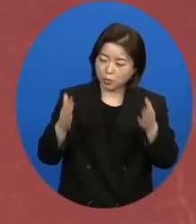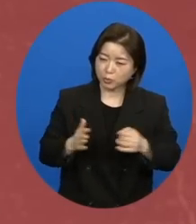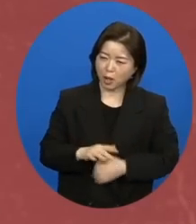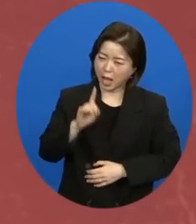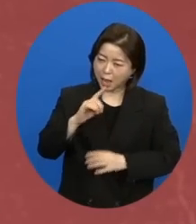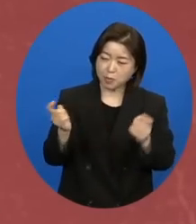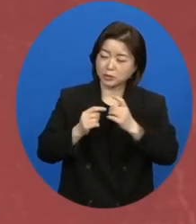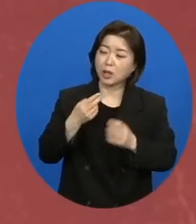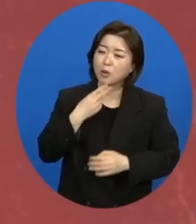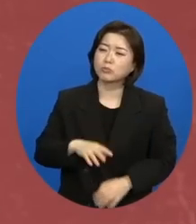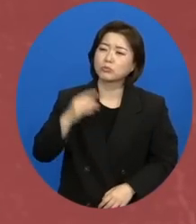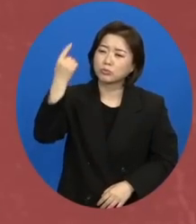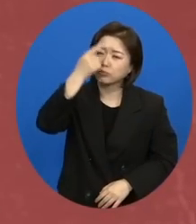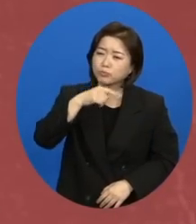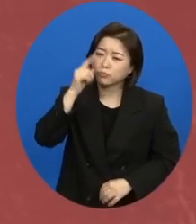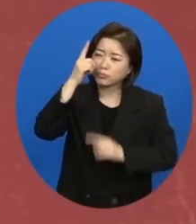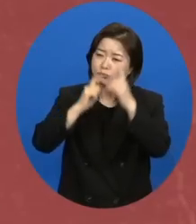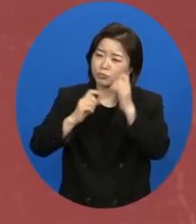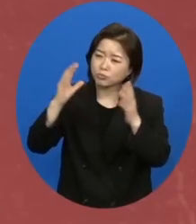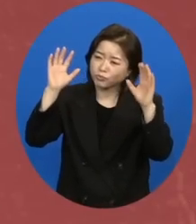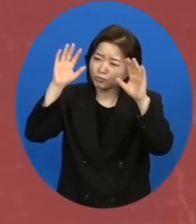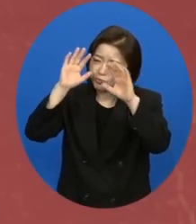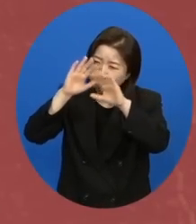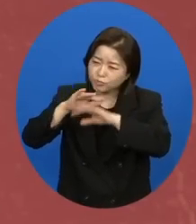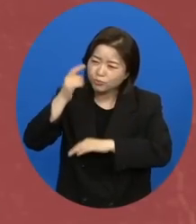왜 이렇게 표정이 어두우세요? 그랬더니